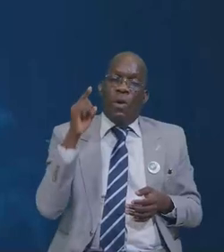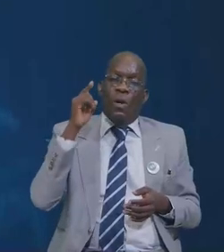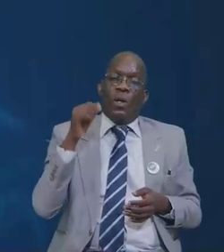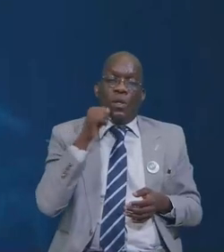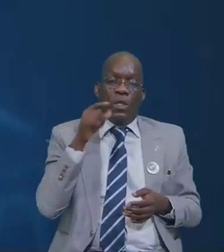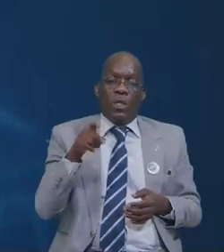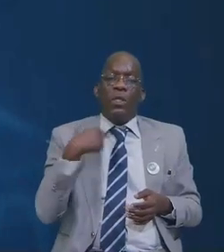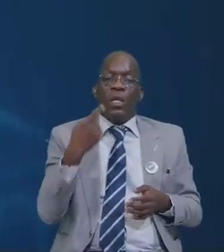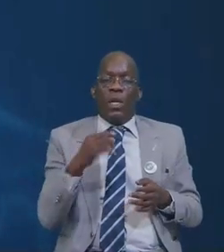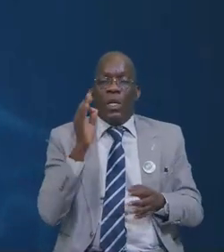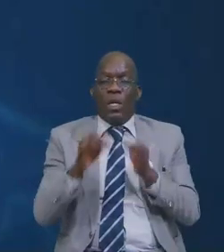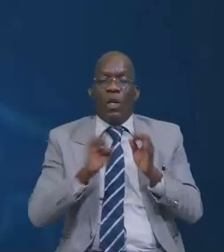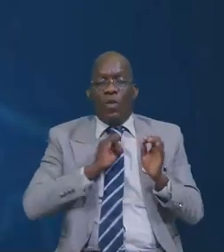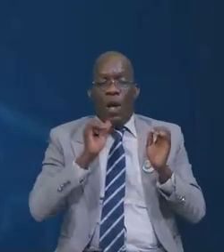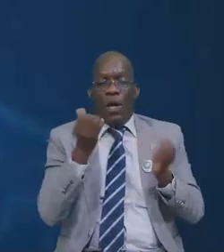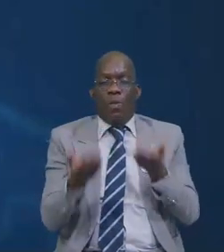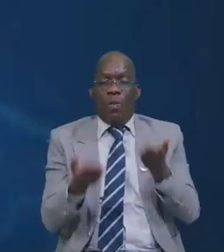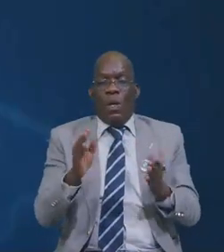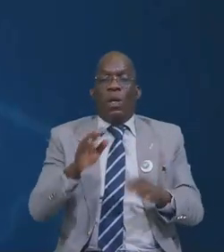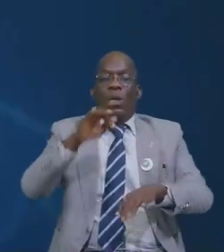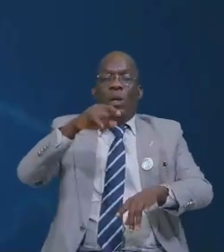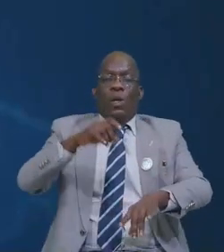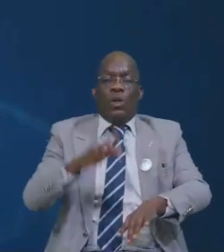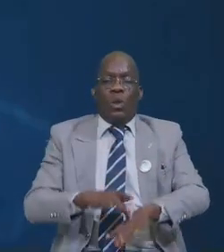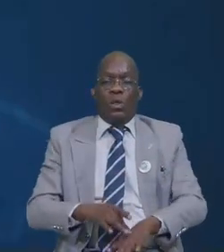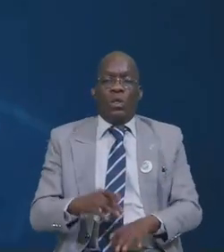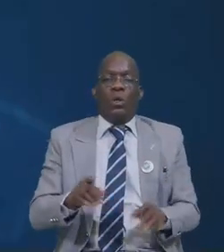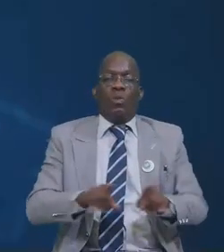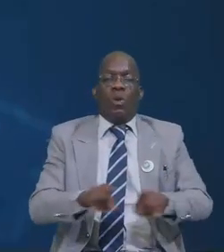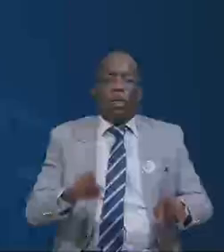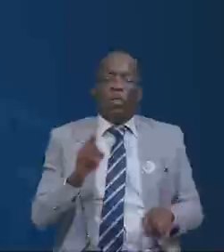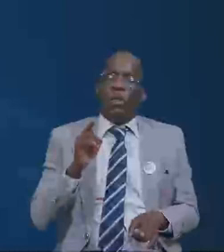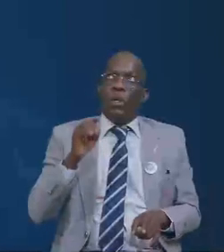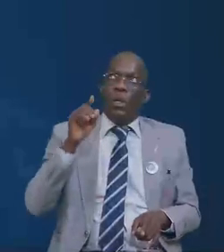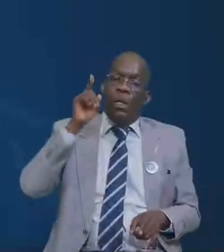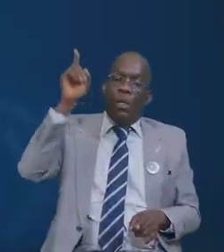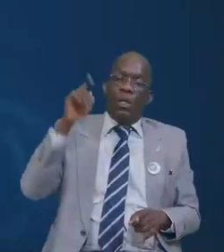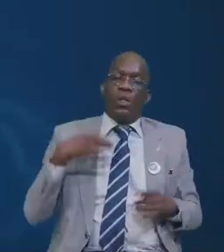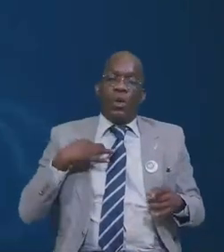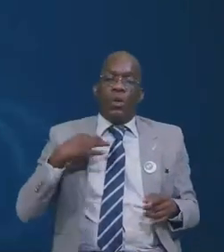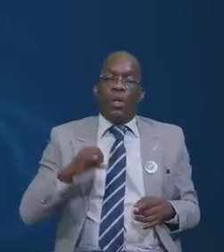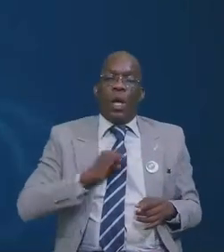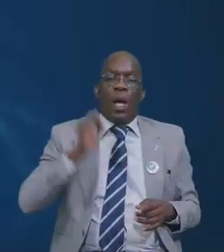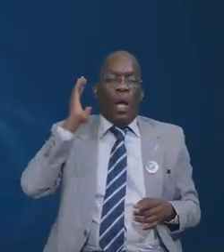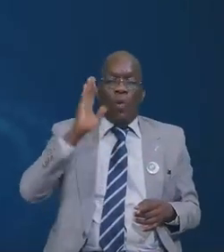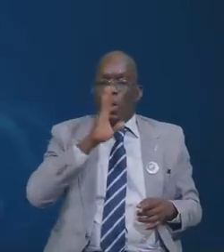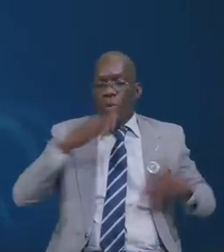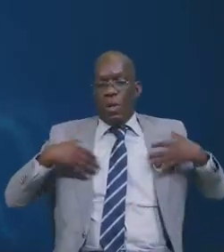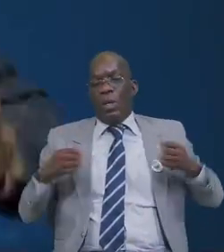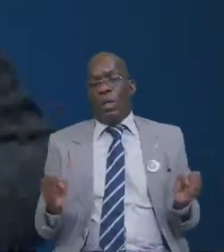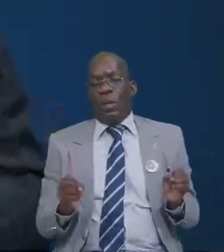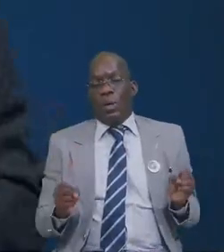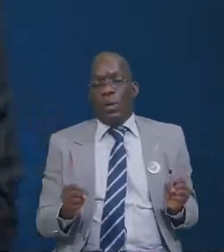Si, quand il se disait, si je puis seulement toucher ses vêtements, je serai